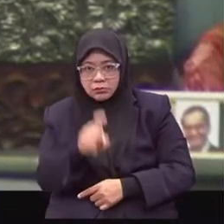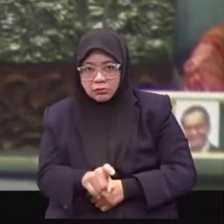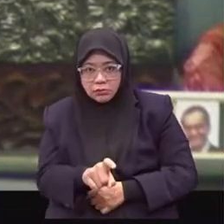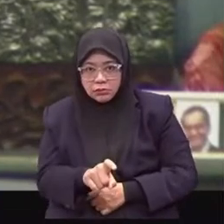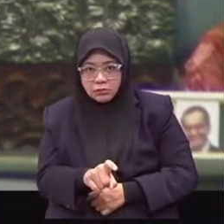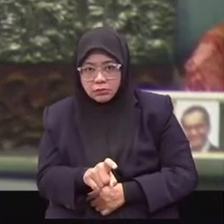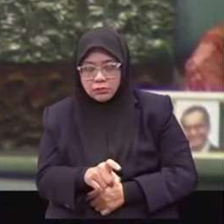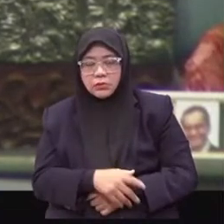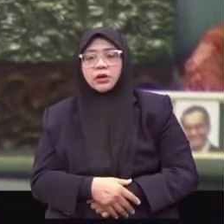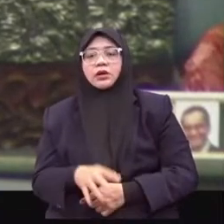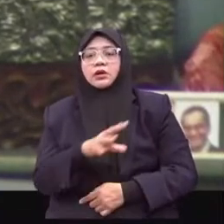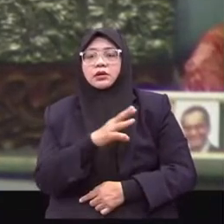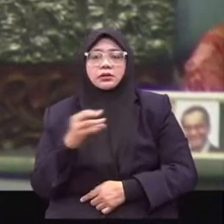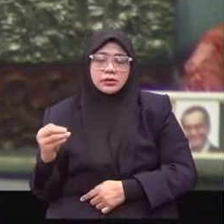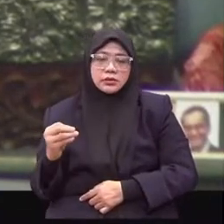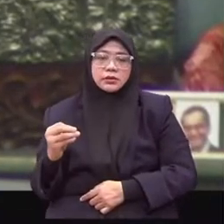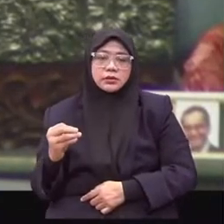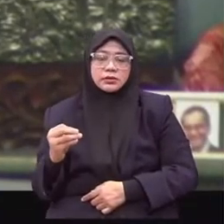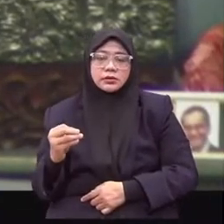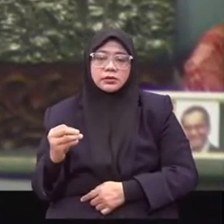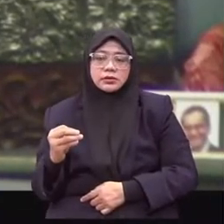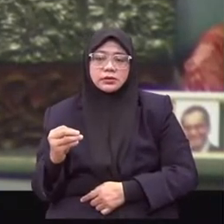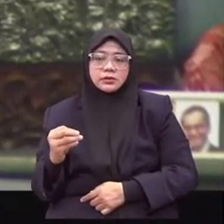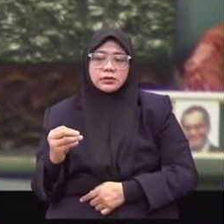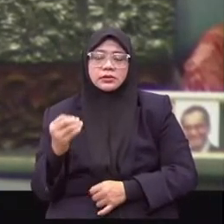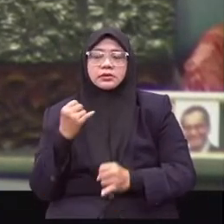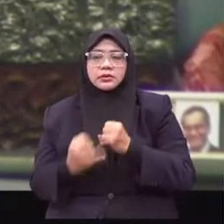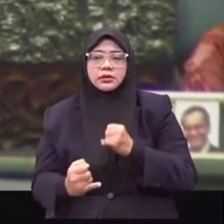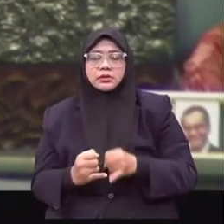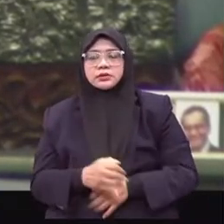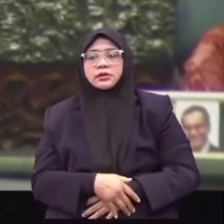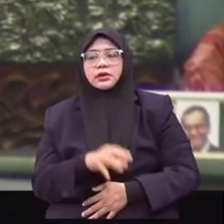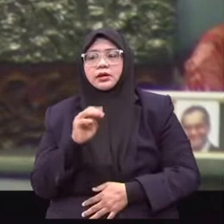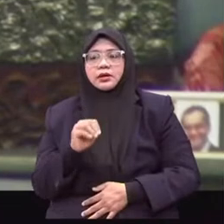objektif asalnya yang terakhir